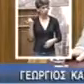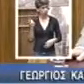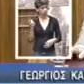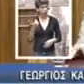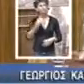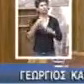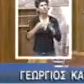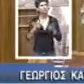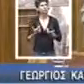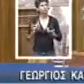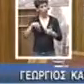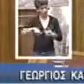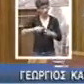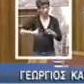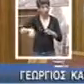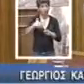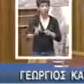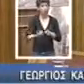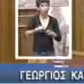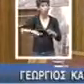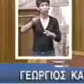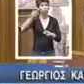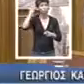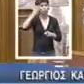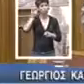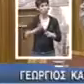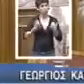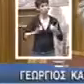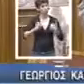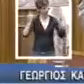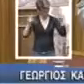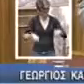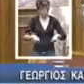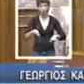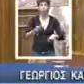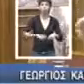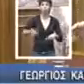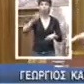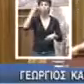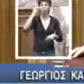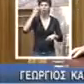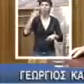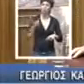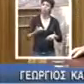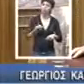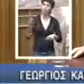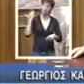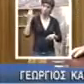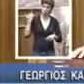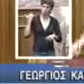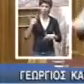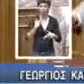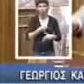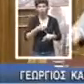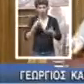Συμφωνώ. Είναι η πιο μορφωμένη από κάθε άλλη φορά, αλλά δυστυχώς και η πιο απαίδευτη.